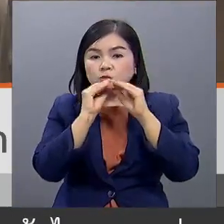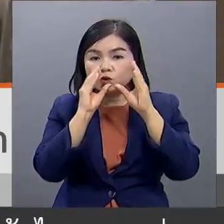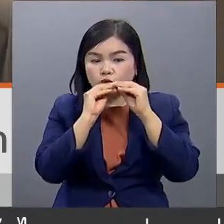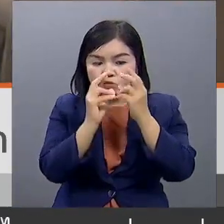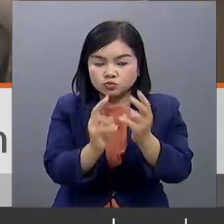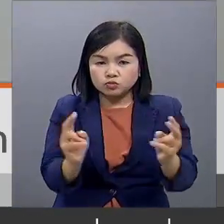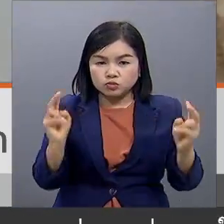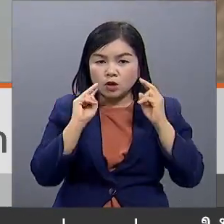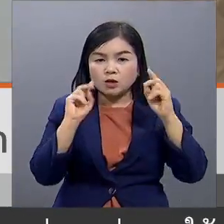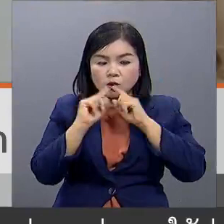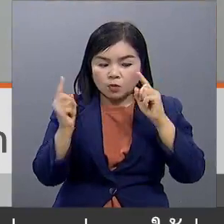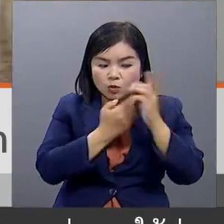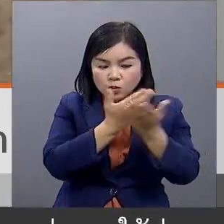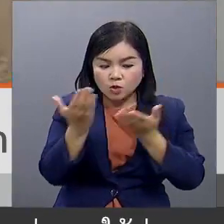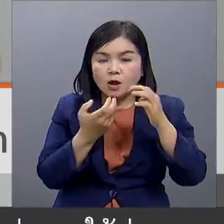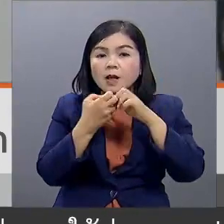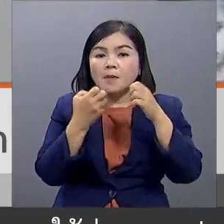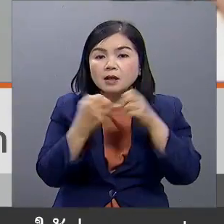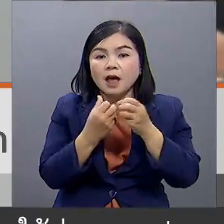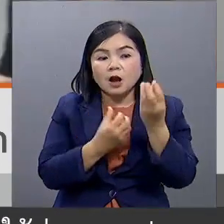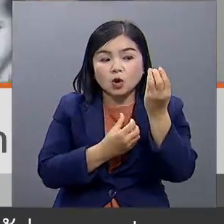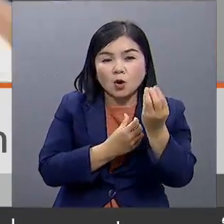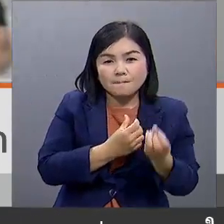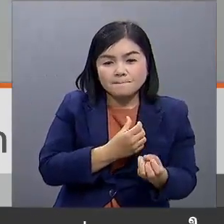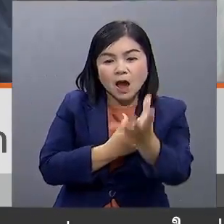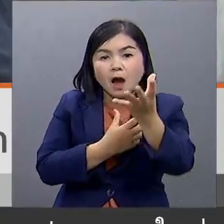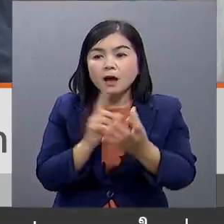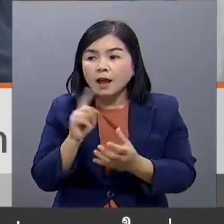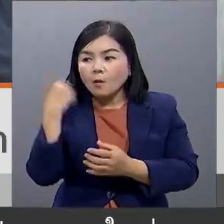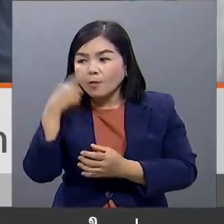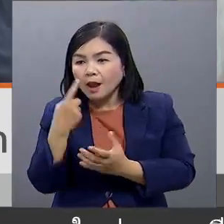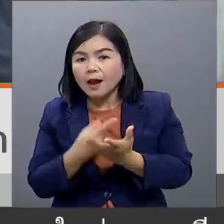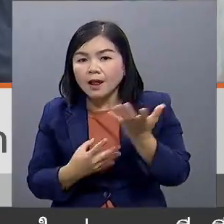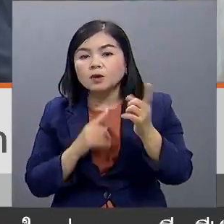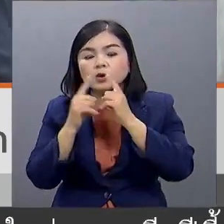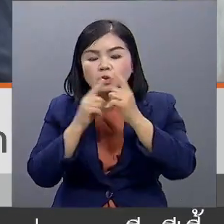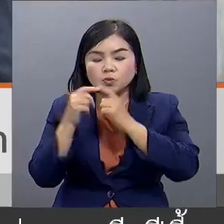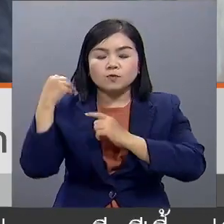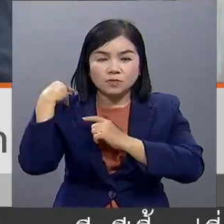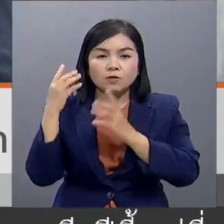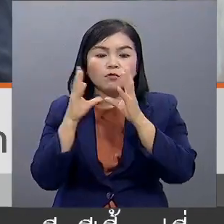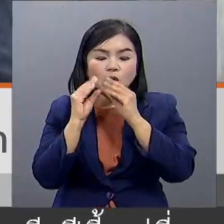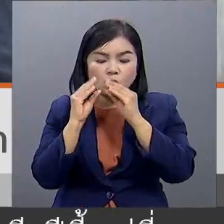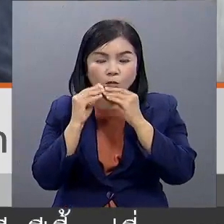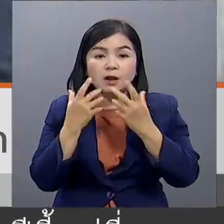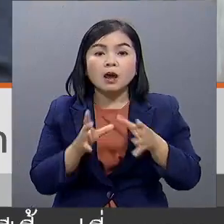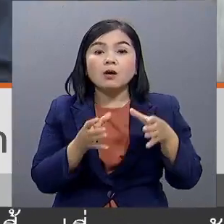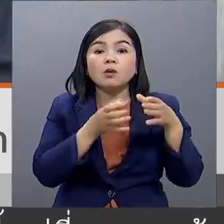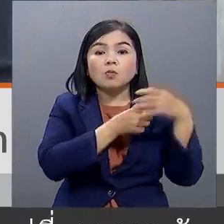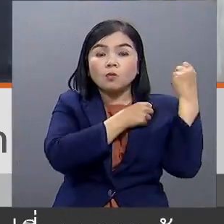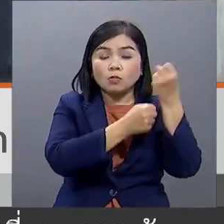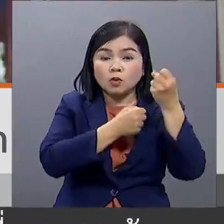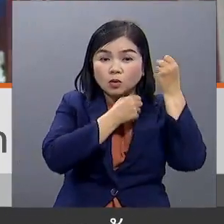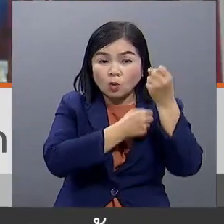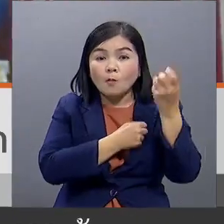ดังกล่าวพร้อมกับแถลงผลความคืบหน้าในการสืบสวนต่อไปนะครับการชุมนุมสิ่งที่เกิดขึ้นเมื่อวานนี้เป็นการ